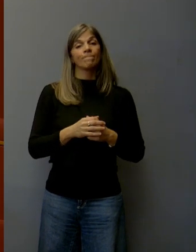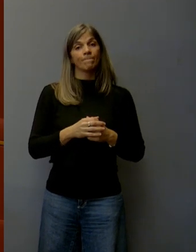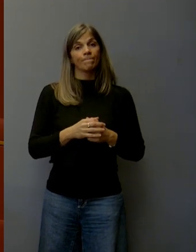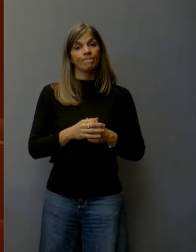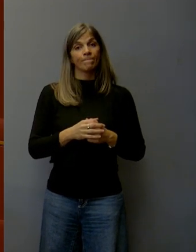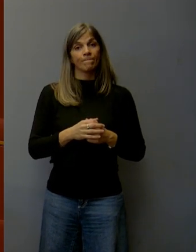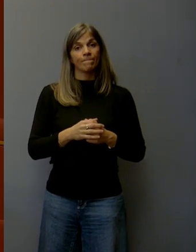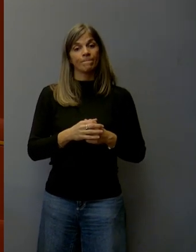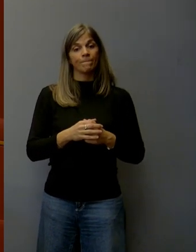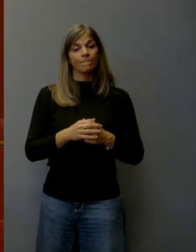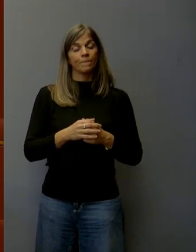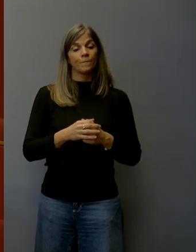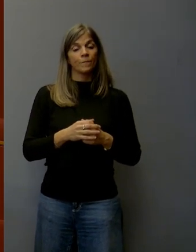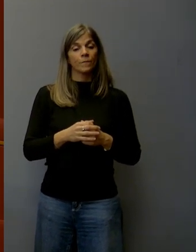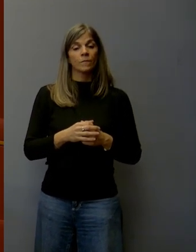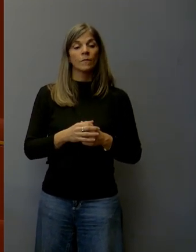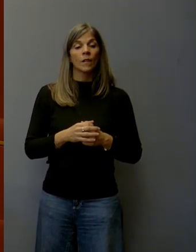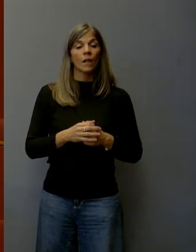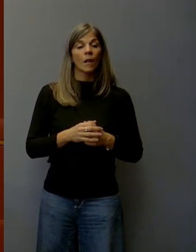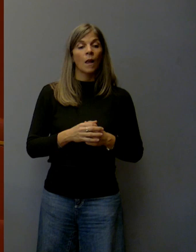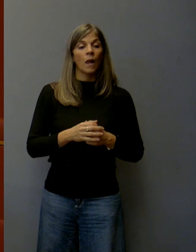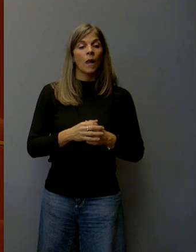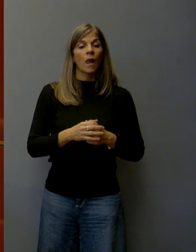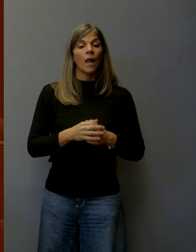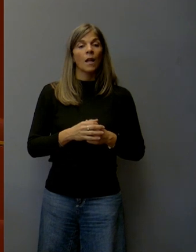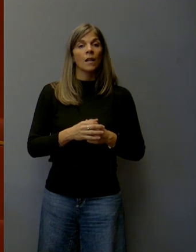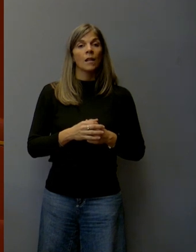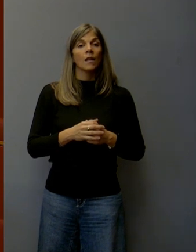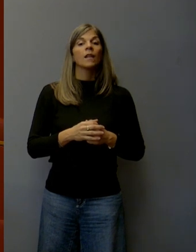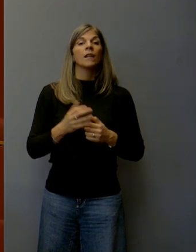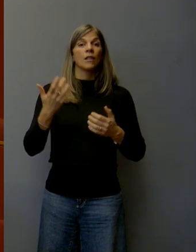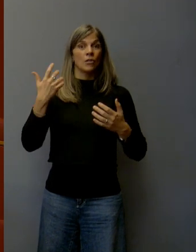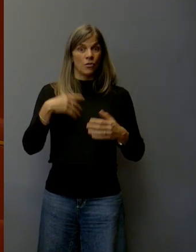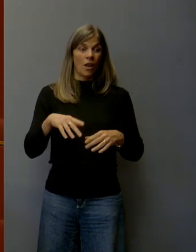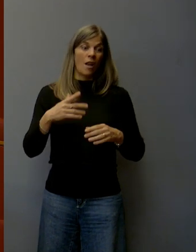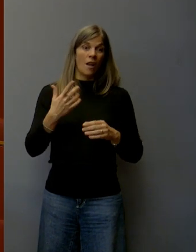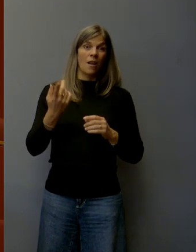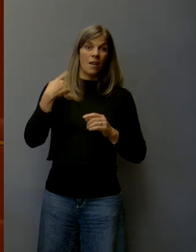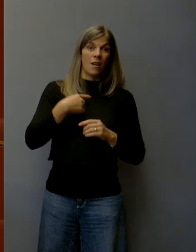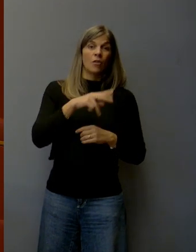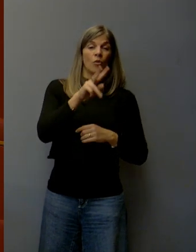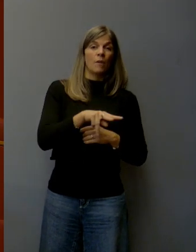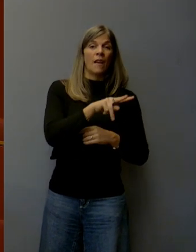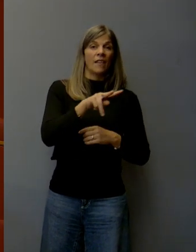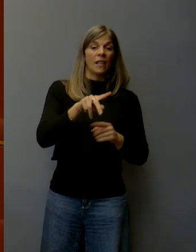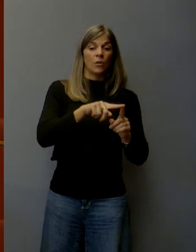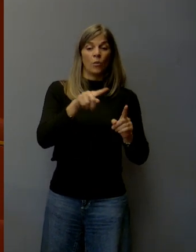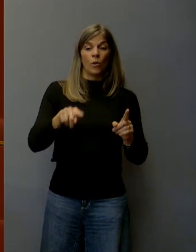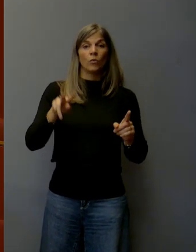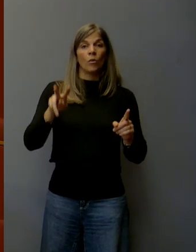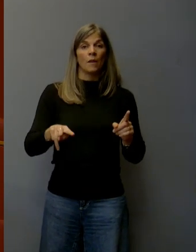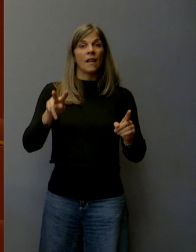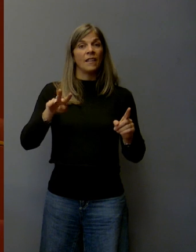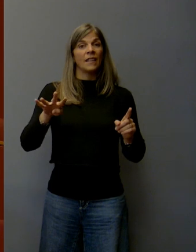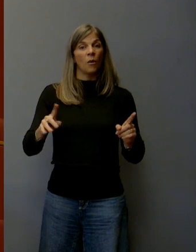tipo di investimento quindi era tra l'altro previsto nel triennio 2022-2024 presumibilmente perché